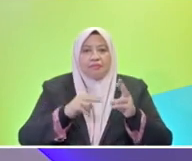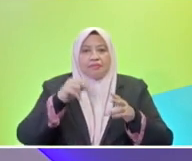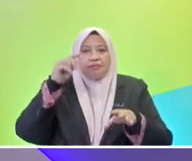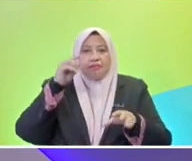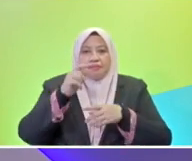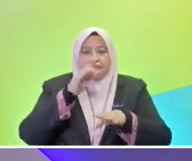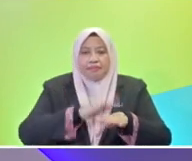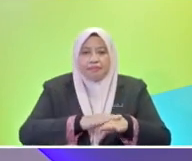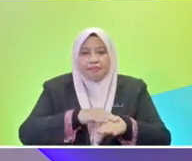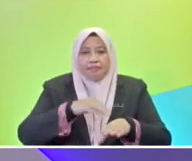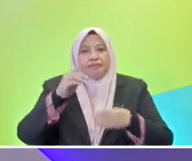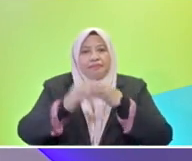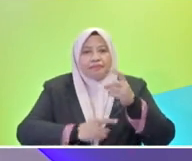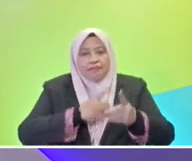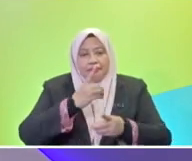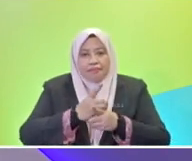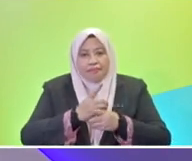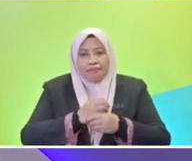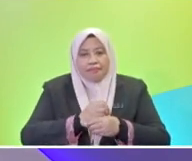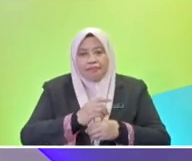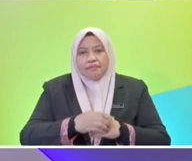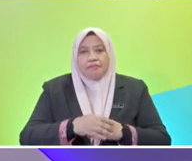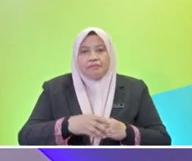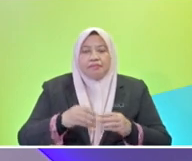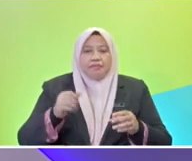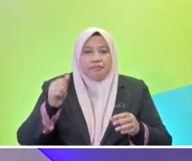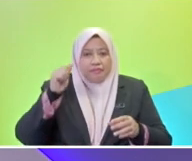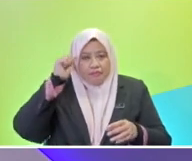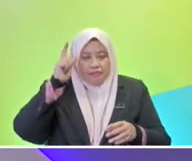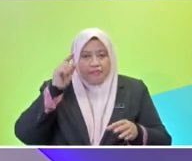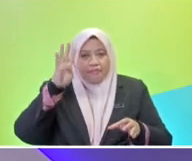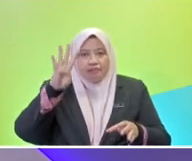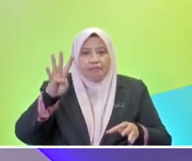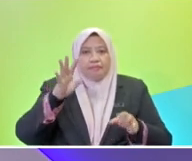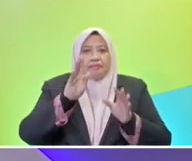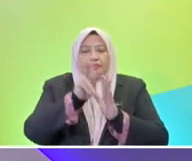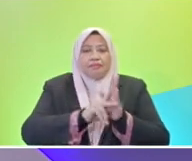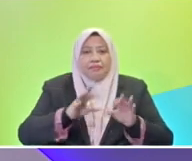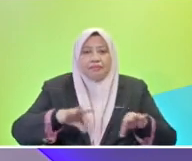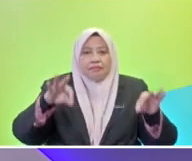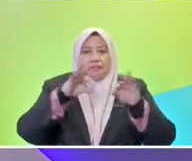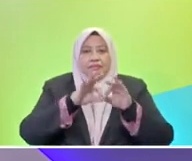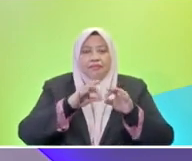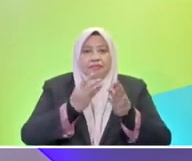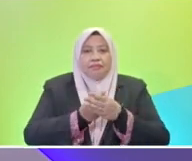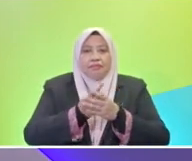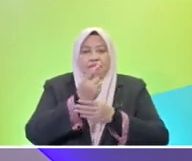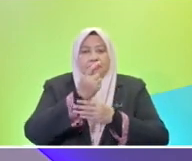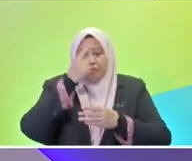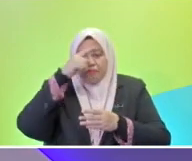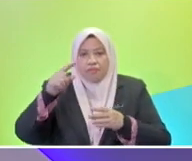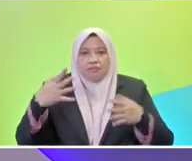kita. Jadi boleh tak Amal sebutkan empat keperluan tumbuhan untuk hidup